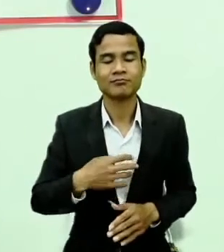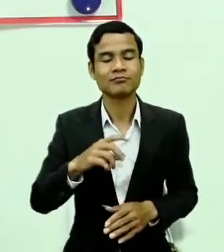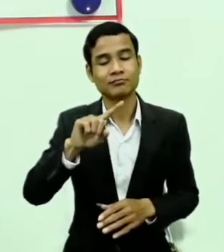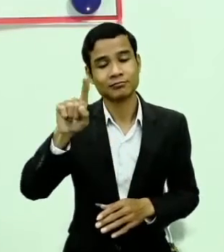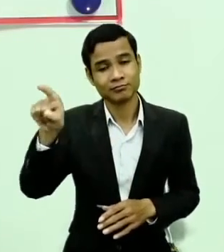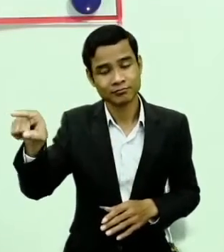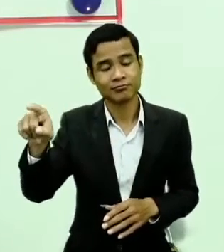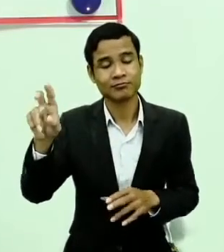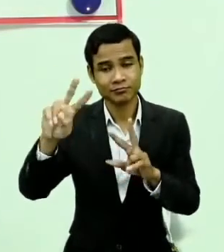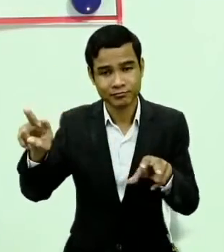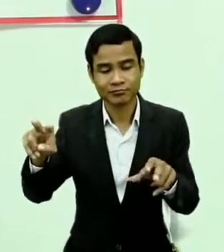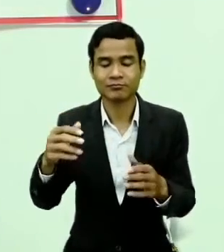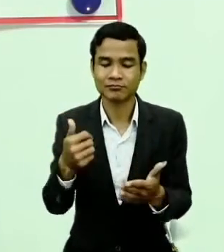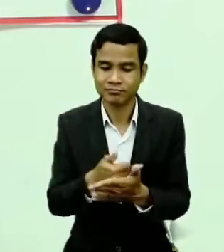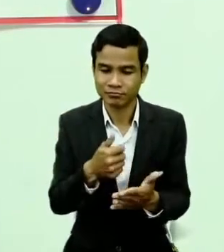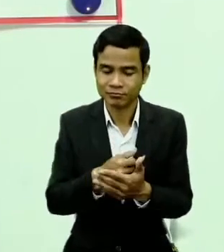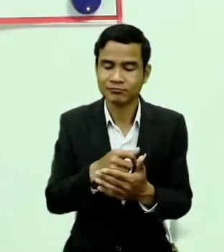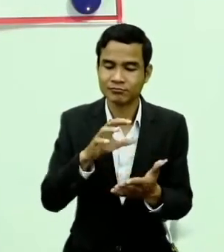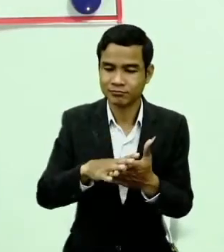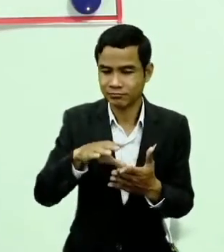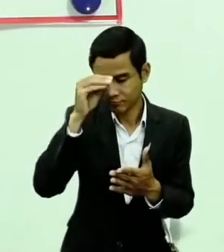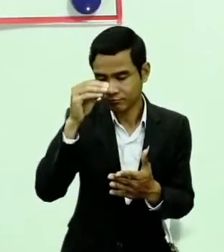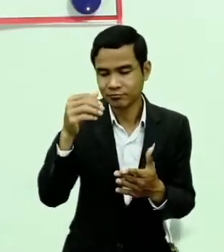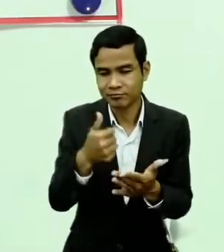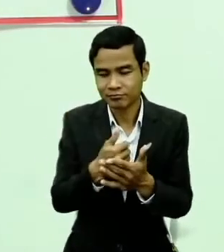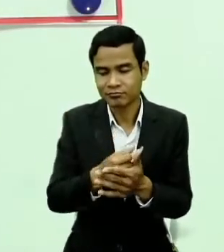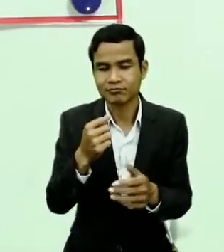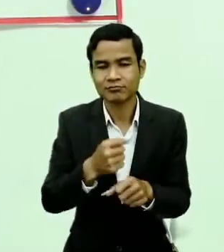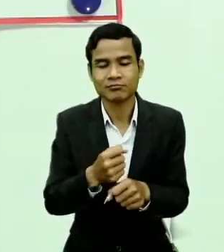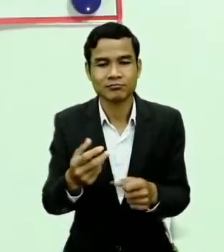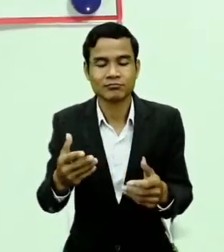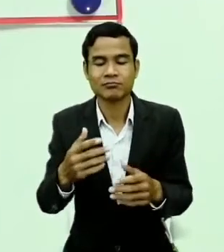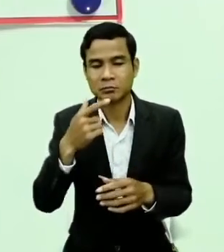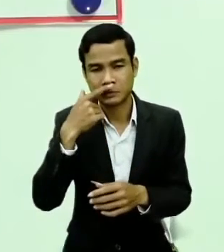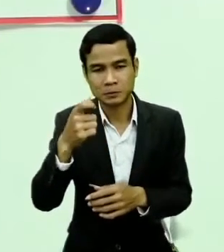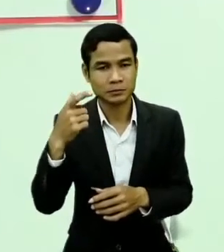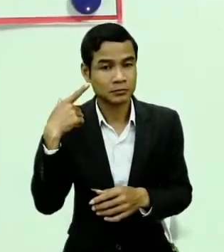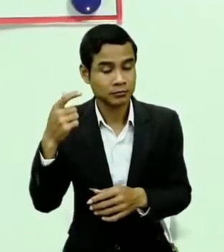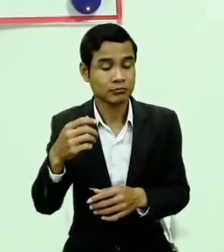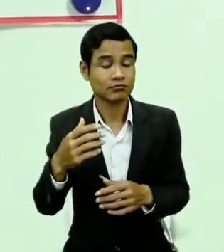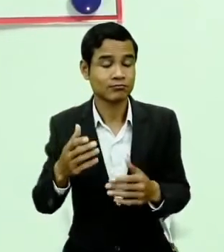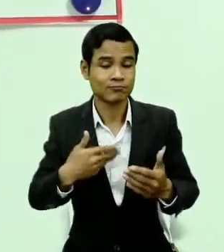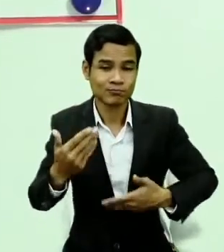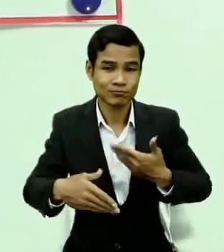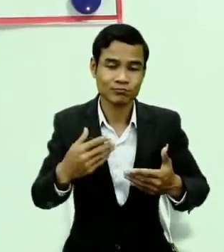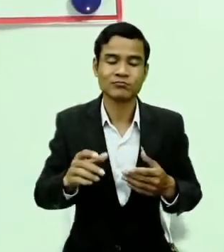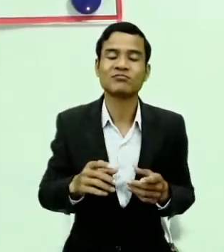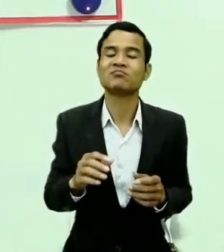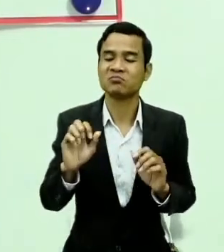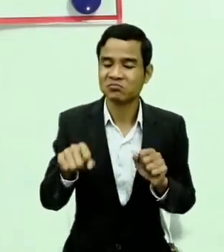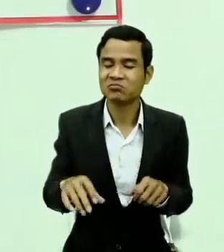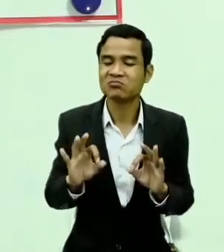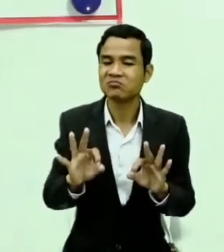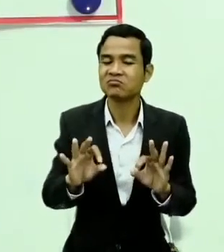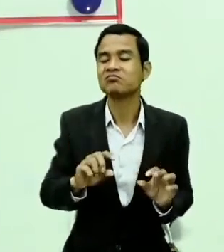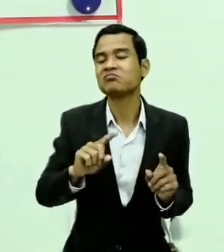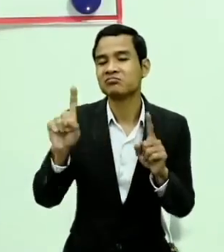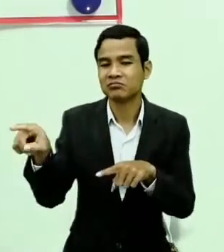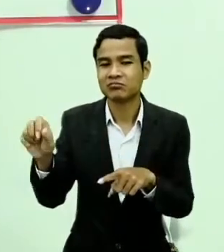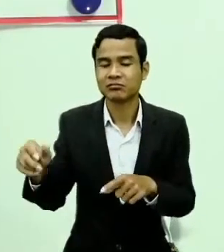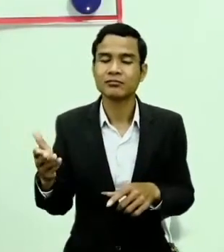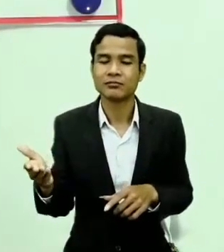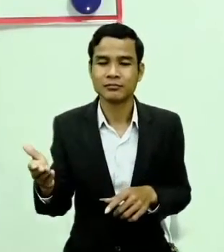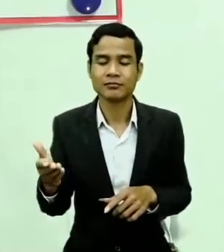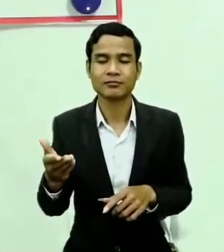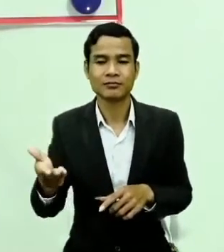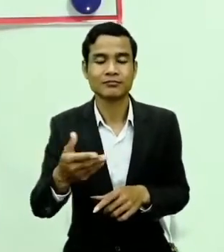đống nhà khu thật không riêng chia dìm riêng thơ mệnh ai bà mạng sẽ bài chật hay quật nặng ai dương tử ấy chà đã miễn ai